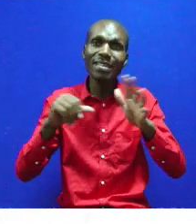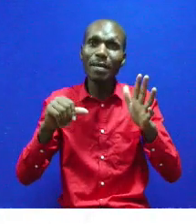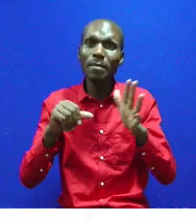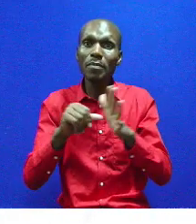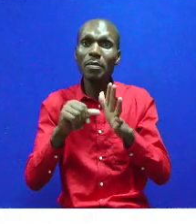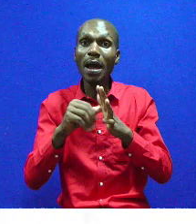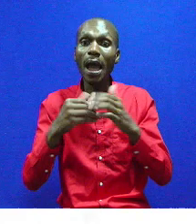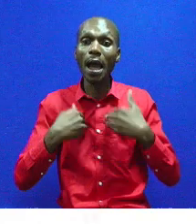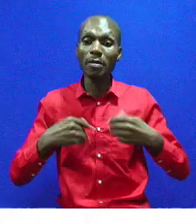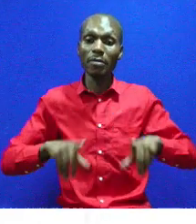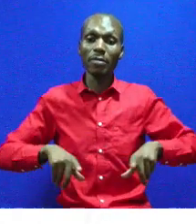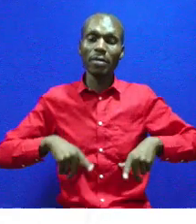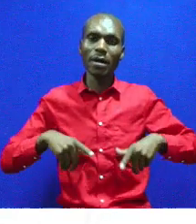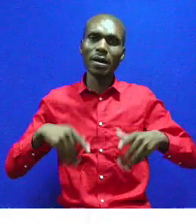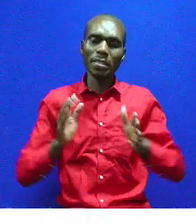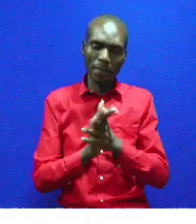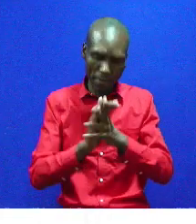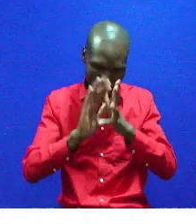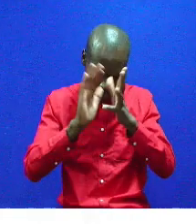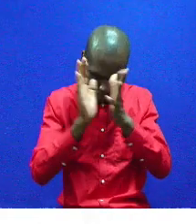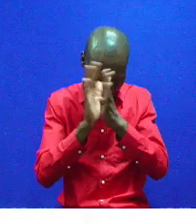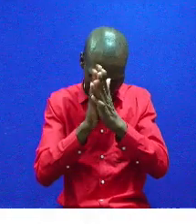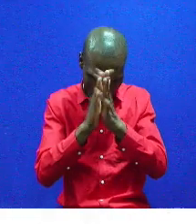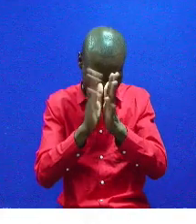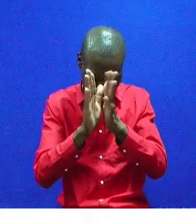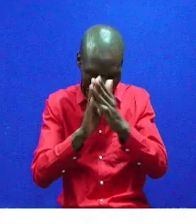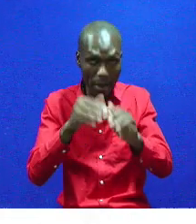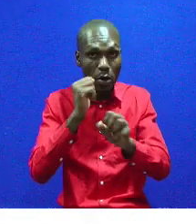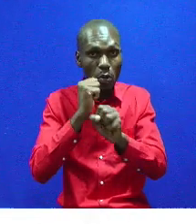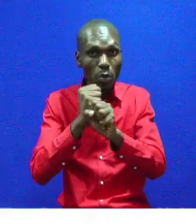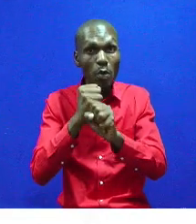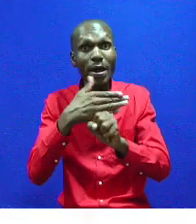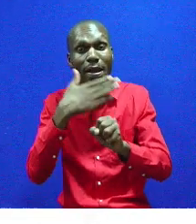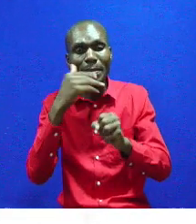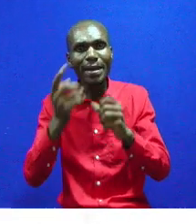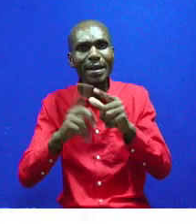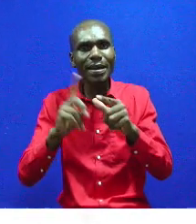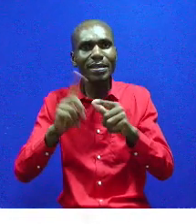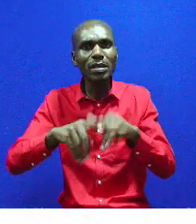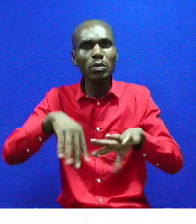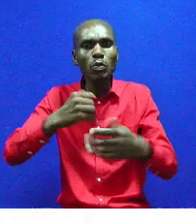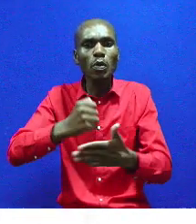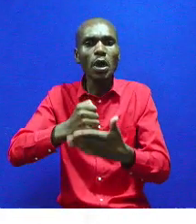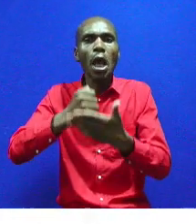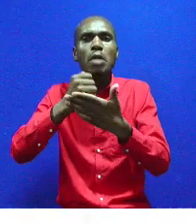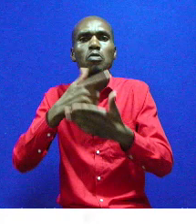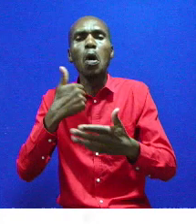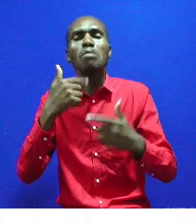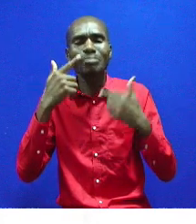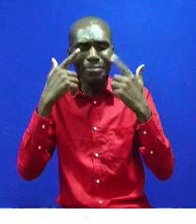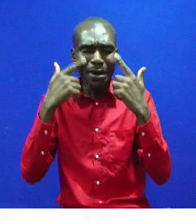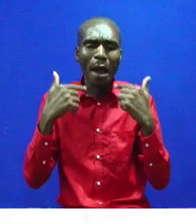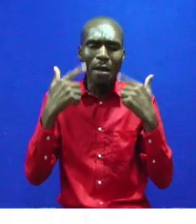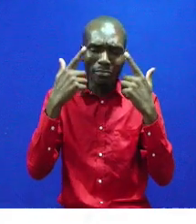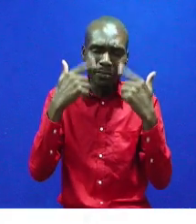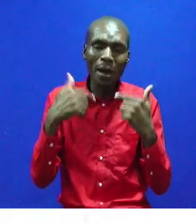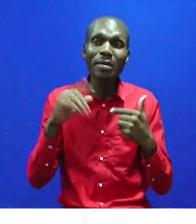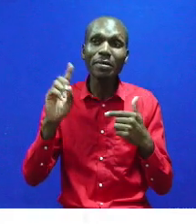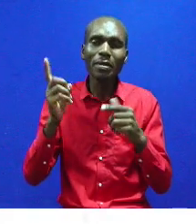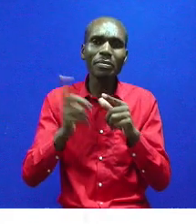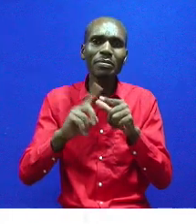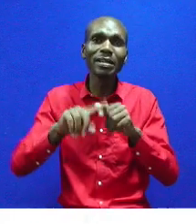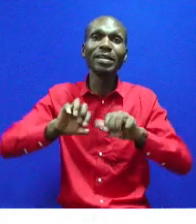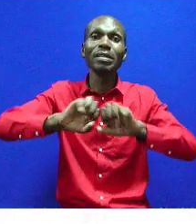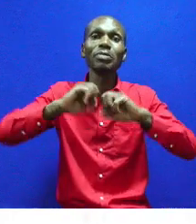wagwetera. Pongezi kwa kazi wanaofanya kushughulikia wanaolia pale mjini na kila